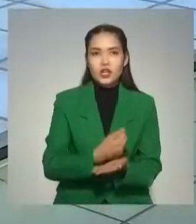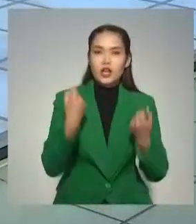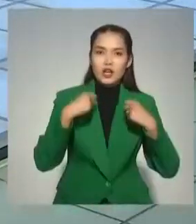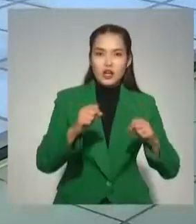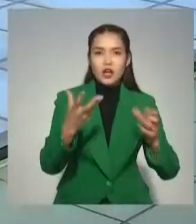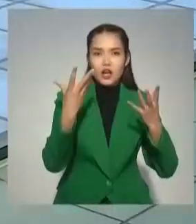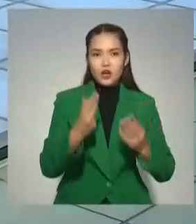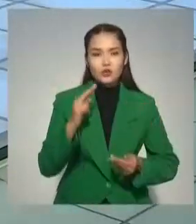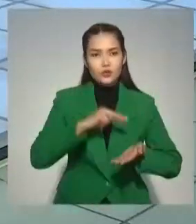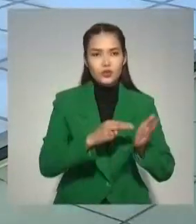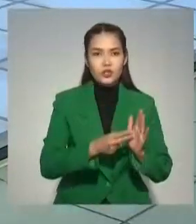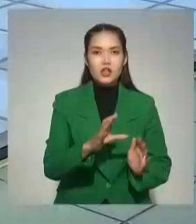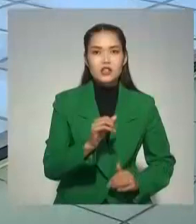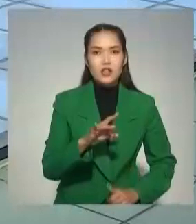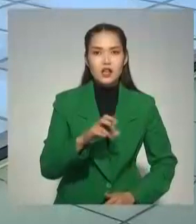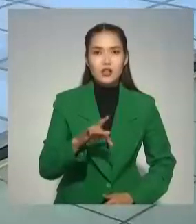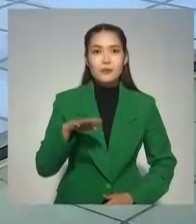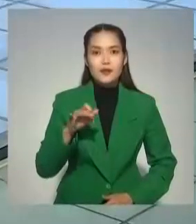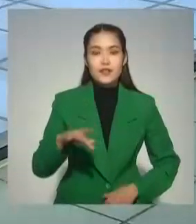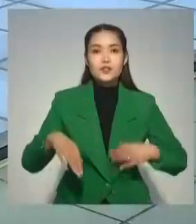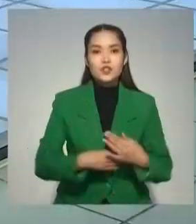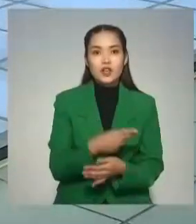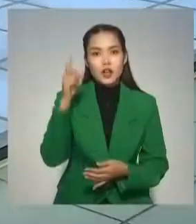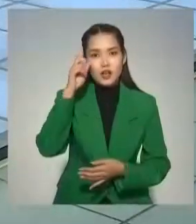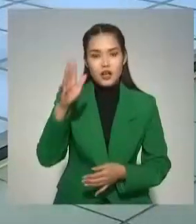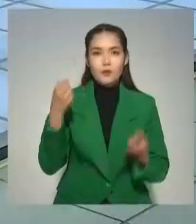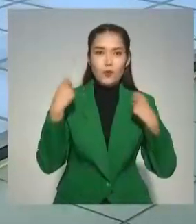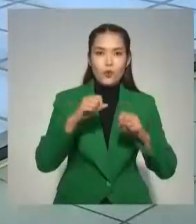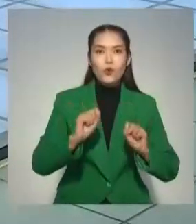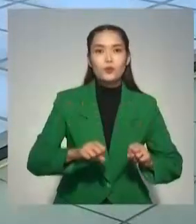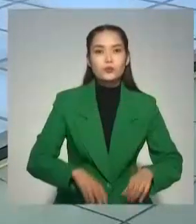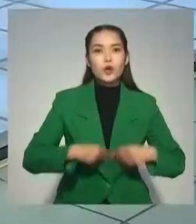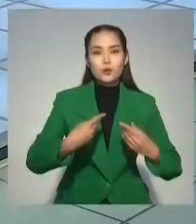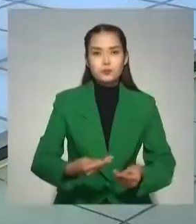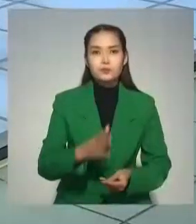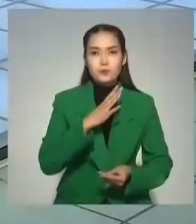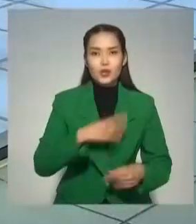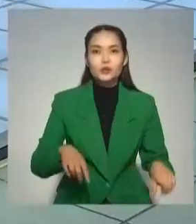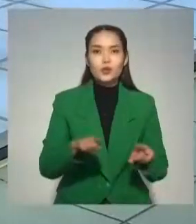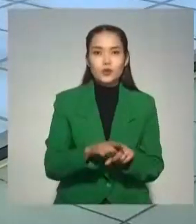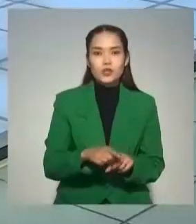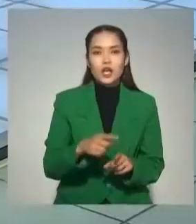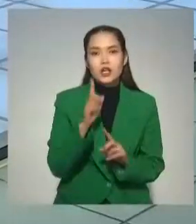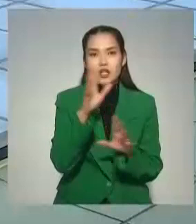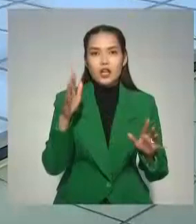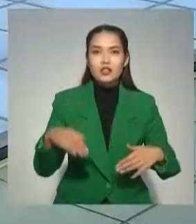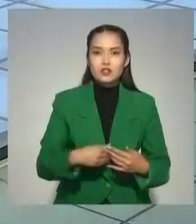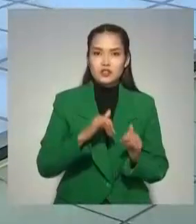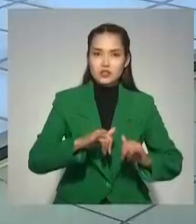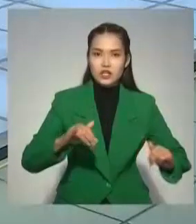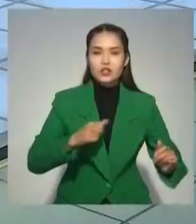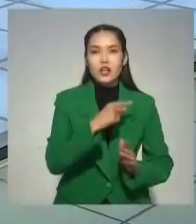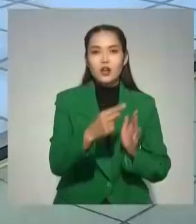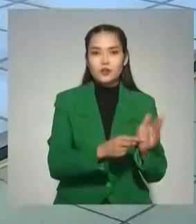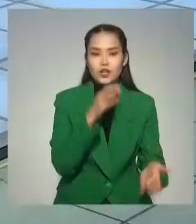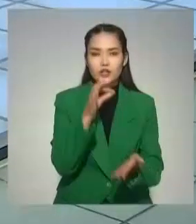қарсаңында ұйымдастырушылар Стартап Фестте жаңа әлемдік рекорд орнатылуы мүмкін деп сендірген еді. Сонымен рекорд жаңарды ма? Бұл сұрақтың